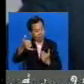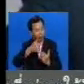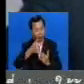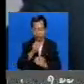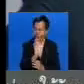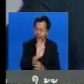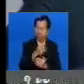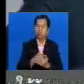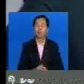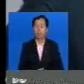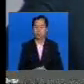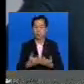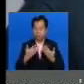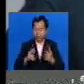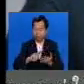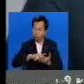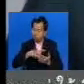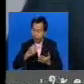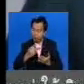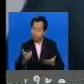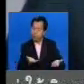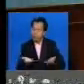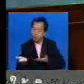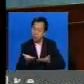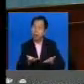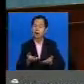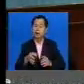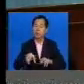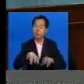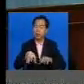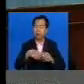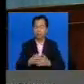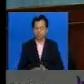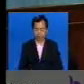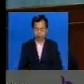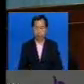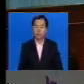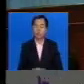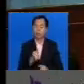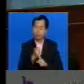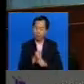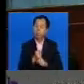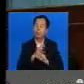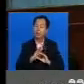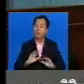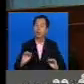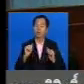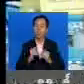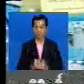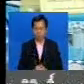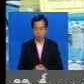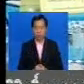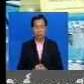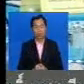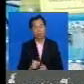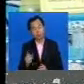างเลือกอื่นคือการปรับเป็นหน่วยบริการรูปแบบพิเศษหรือ SDU แต่ก็ยากในการเป็นอิสระจากการเมืองและต้องให้บริการแก่หน่ว